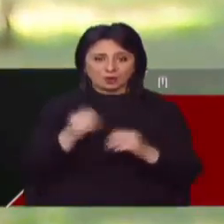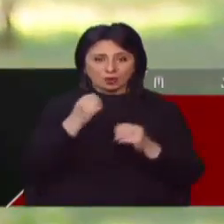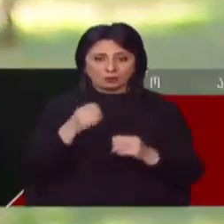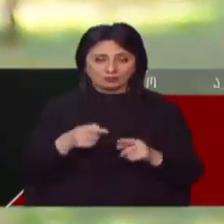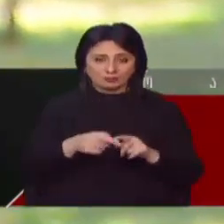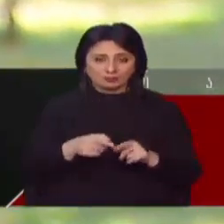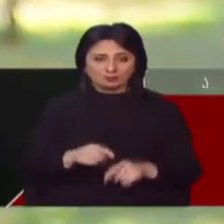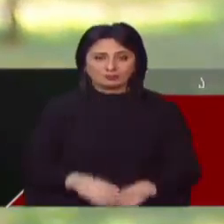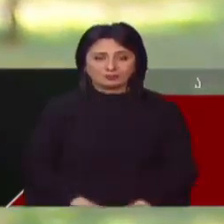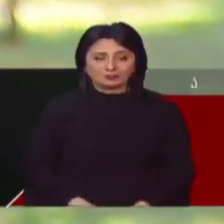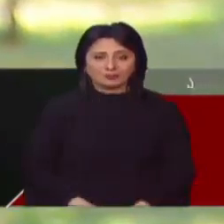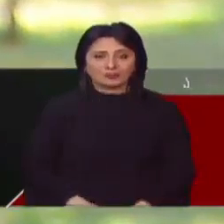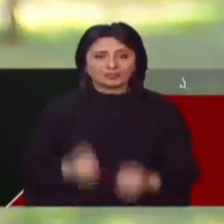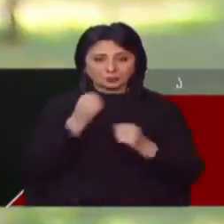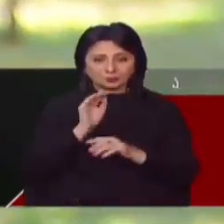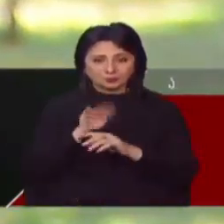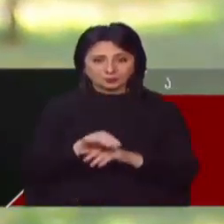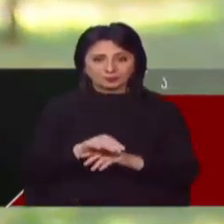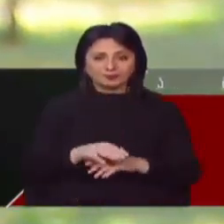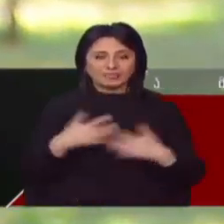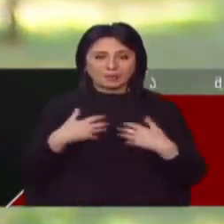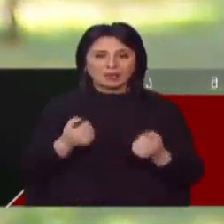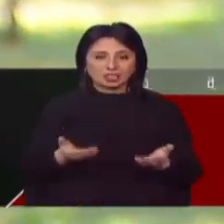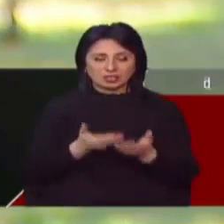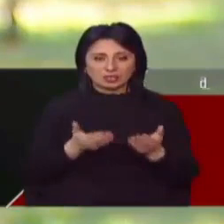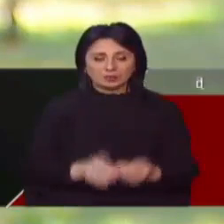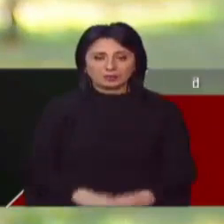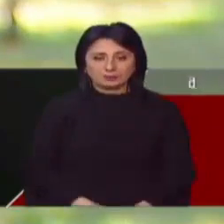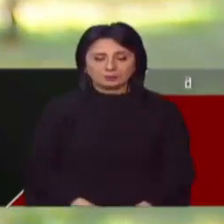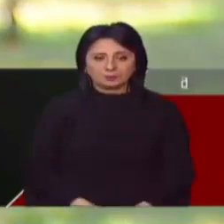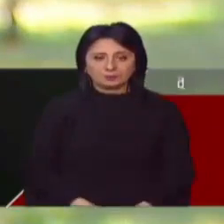არის სპორტული და გამაჯანსაღებელი და